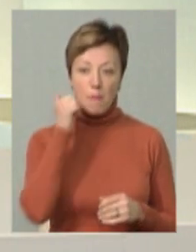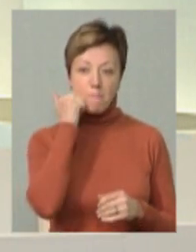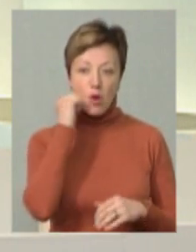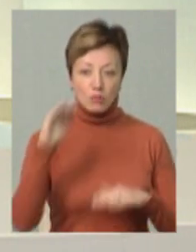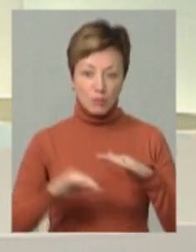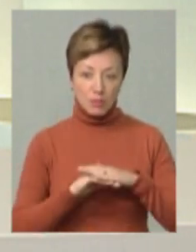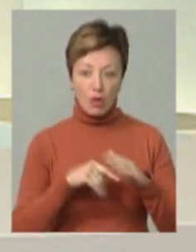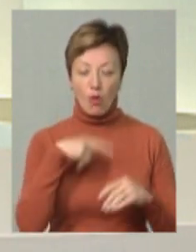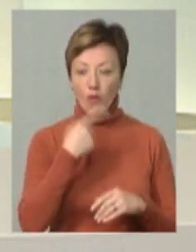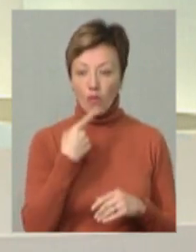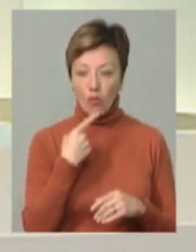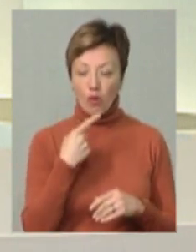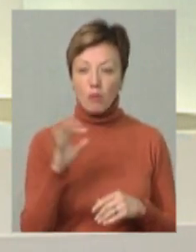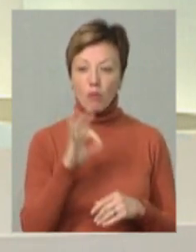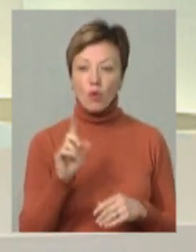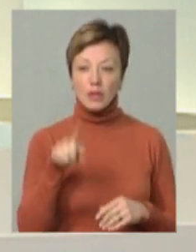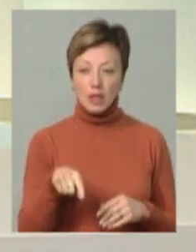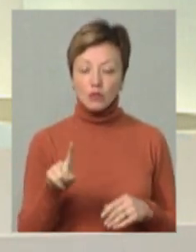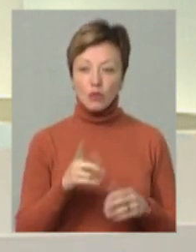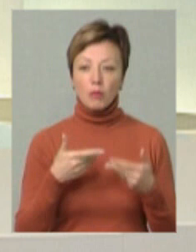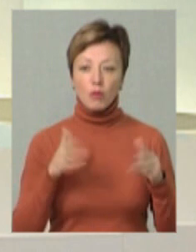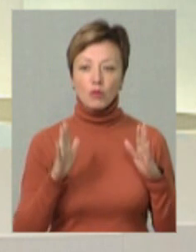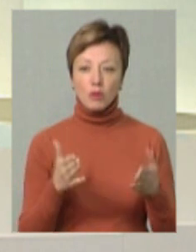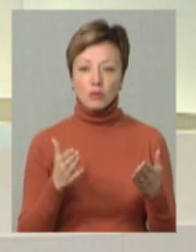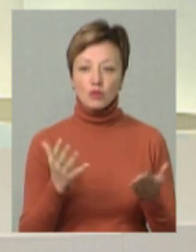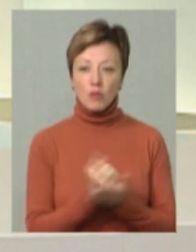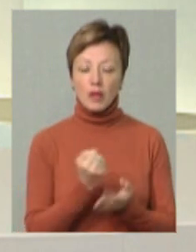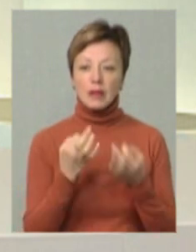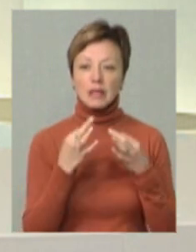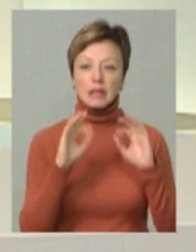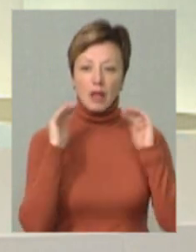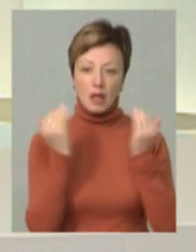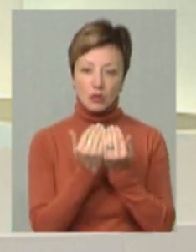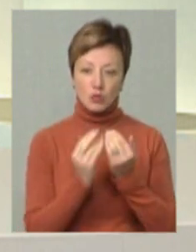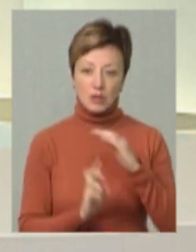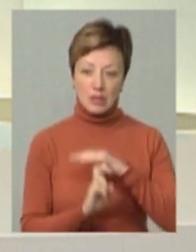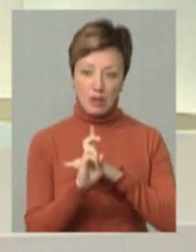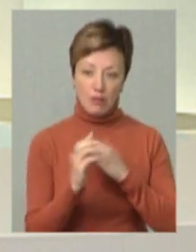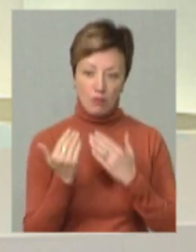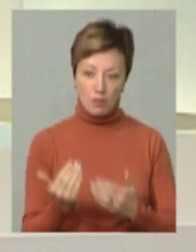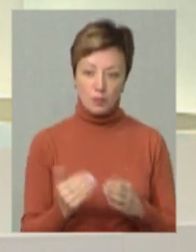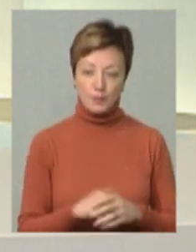Московського патріархату говорить про те, що ми будемо здобувати незалежну автокефальну церкву,